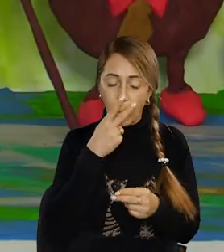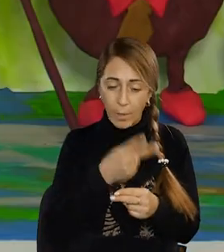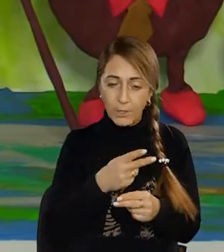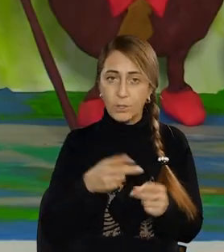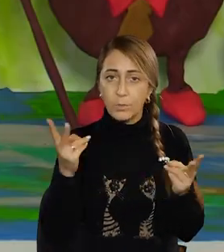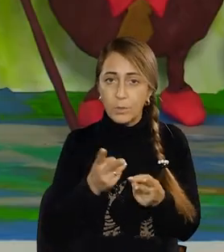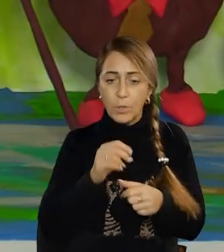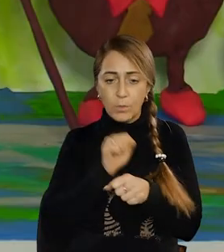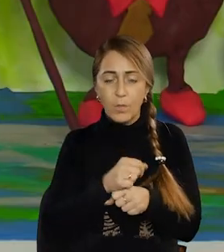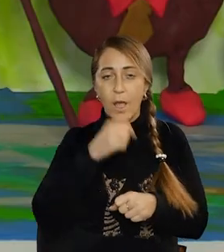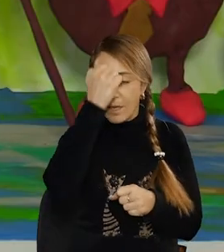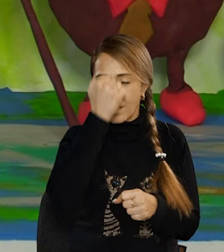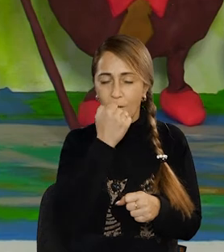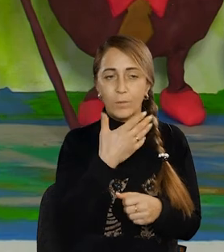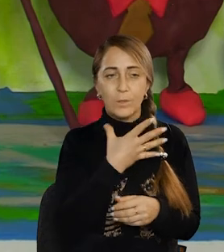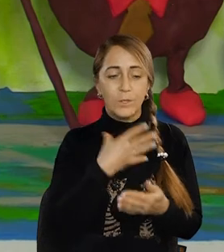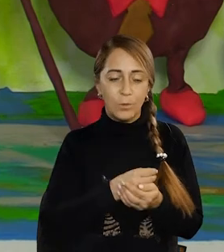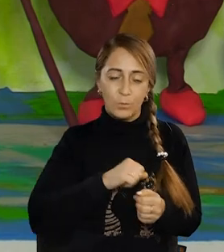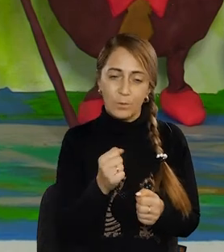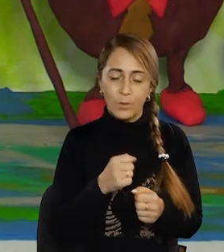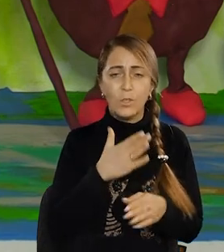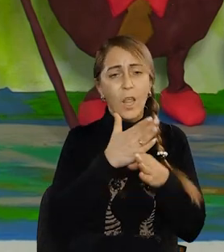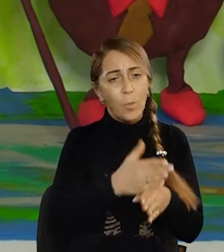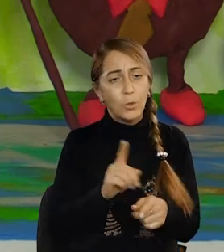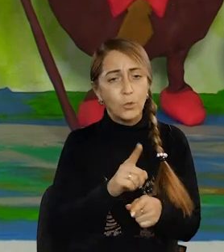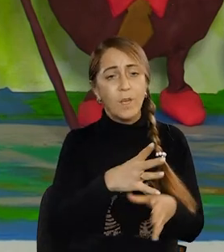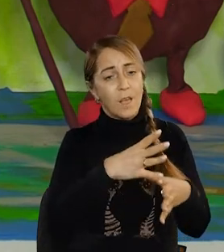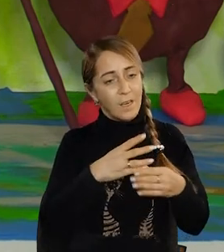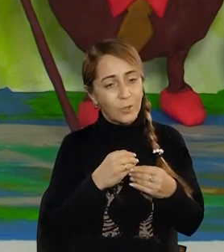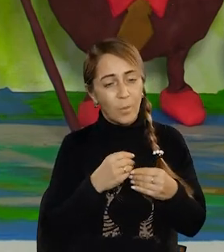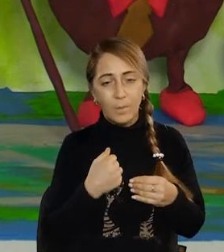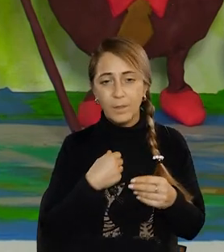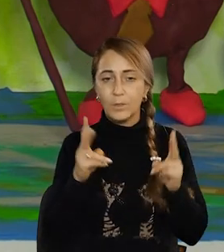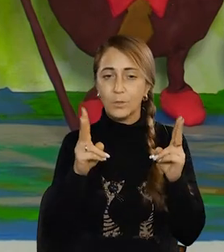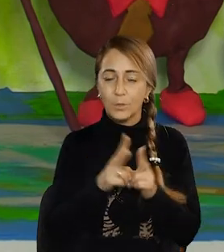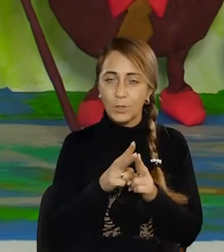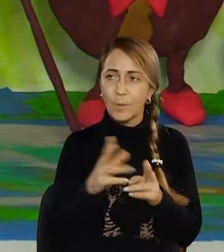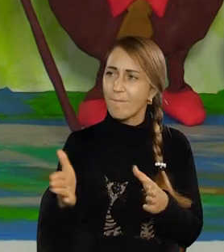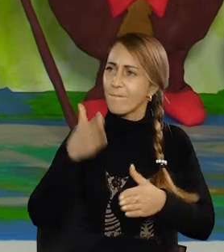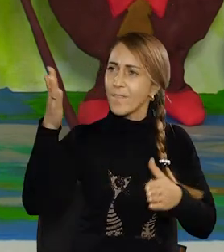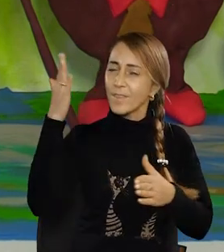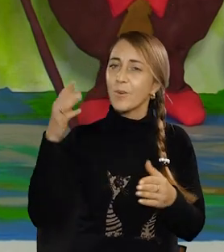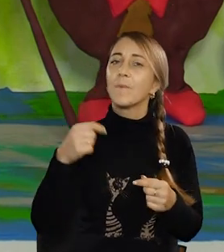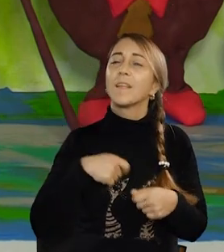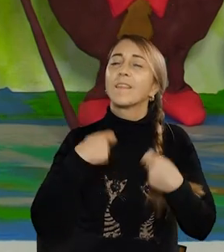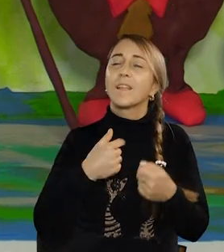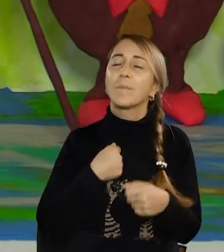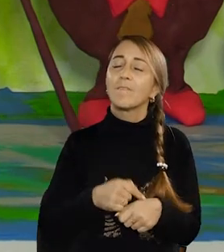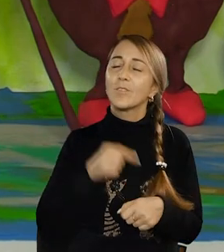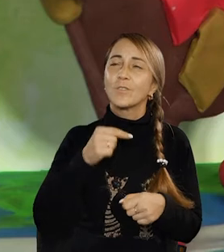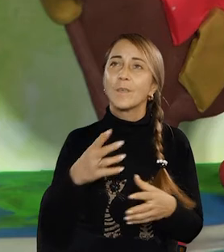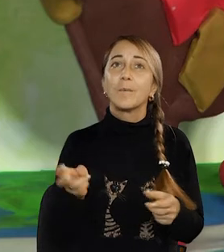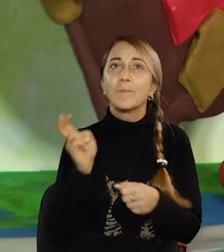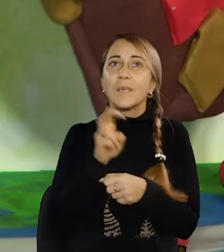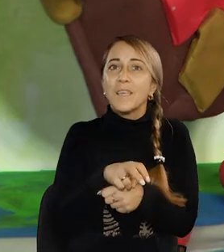Я подякував товаришеві за допомогу, за те, що він разом із зустрічним вітром дійсно дали мені відчути прихід